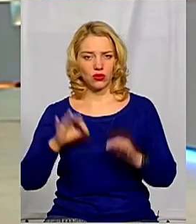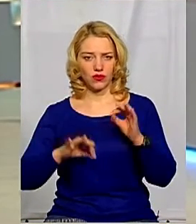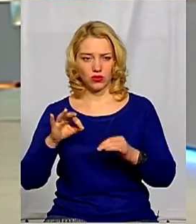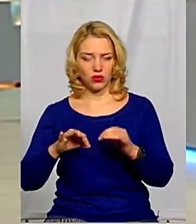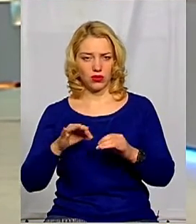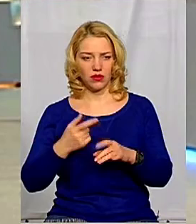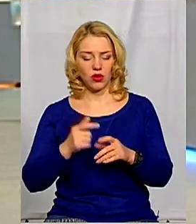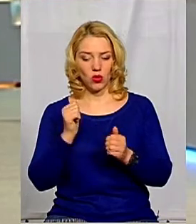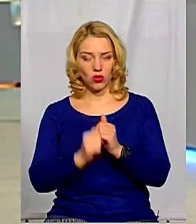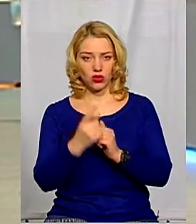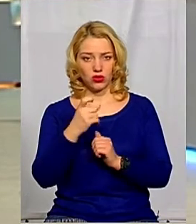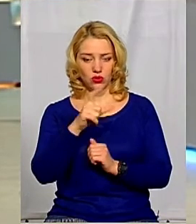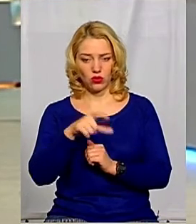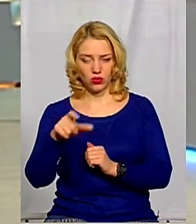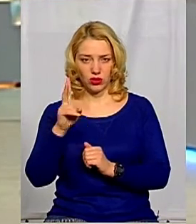Тобто